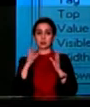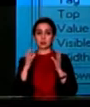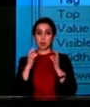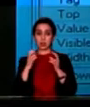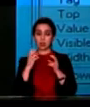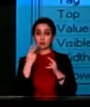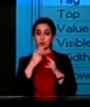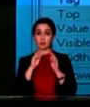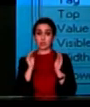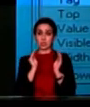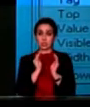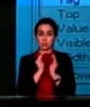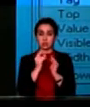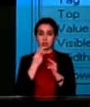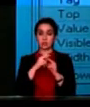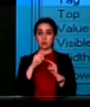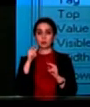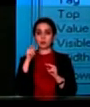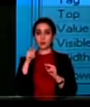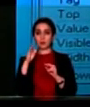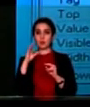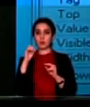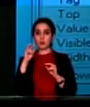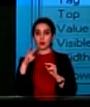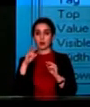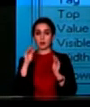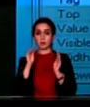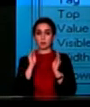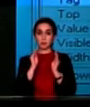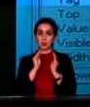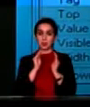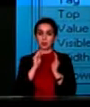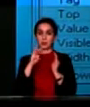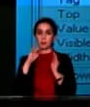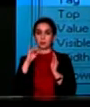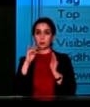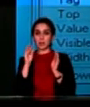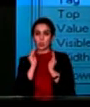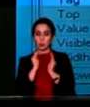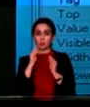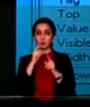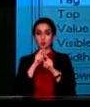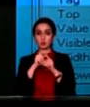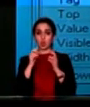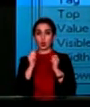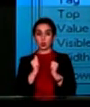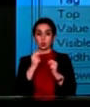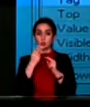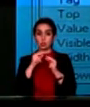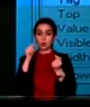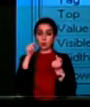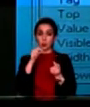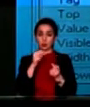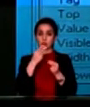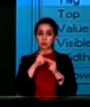qiladigan eng kichik qiymati bu min value, ya'ni minimum so'zidan olingan. Eng katta qiymati esa mos